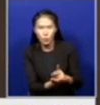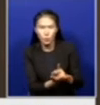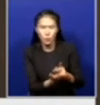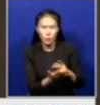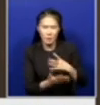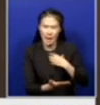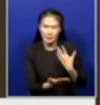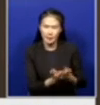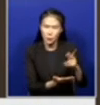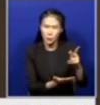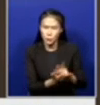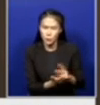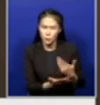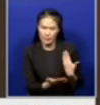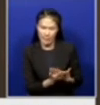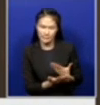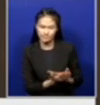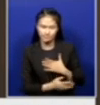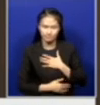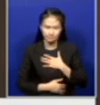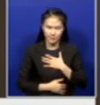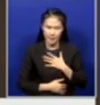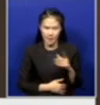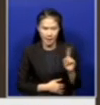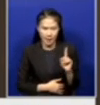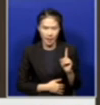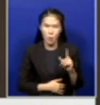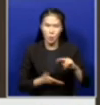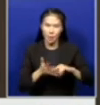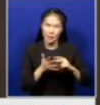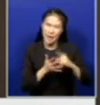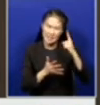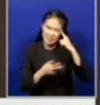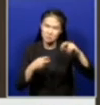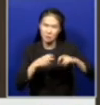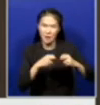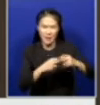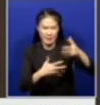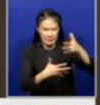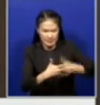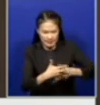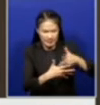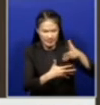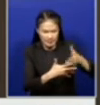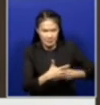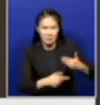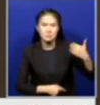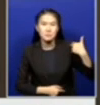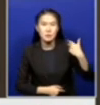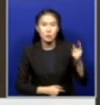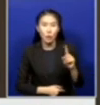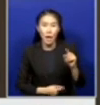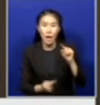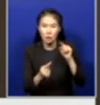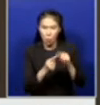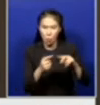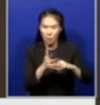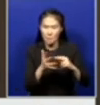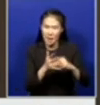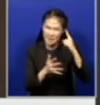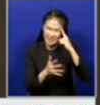หนึ่งท่านคงจะประสบกับความลำบากยากเย็นในเรื่องของเครดิตที่เขาจะให้ท่าน